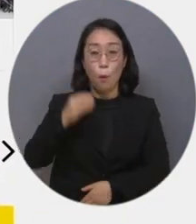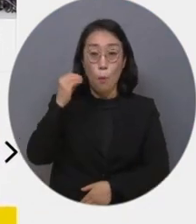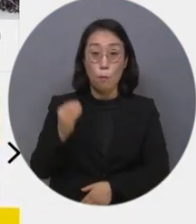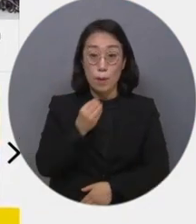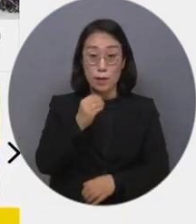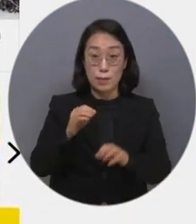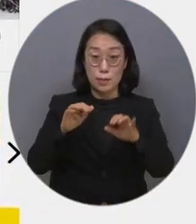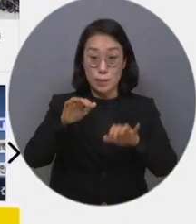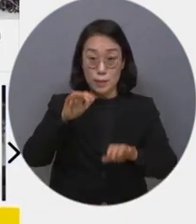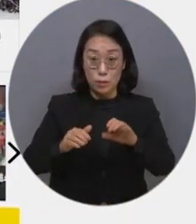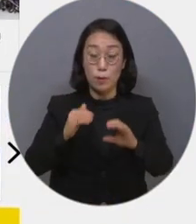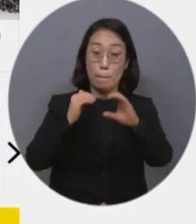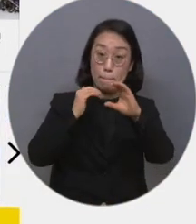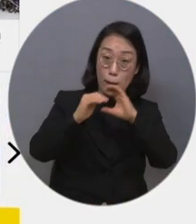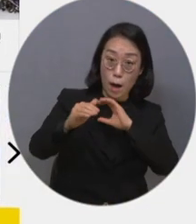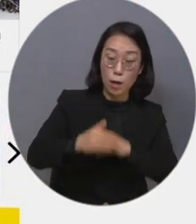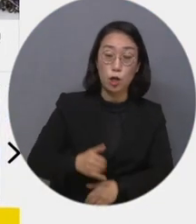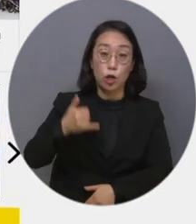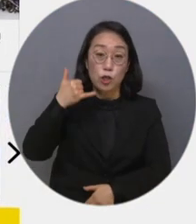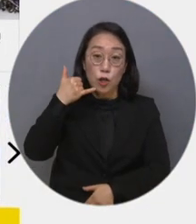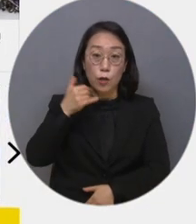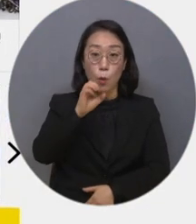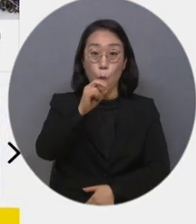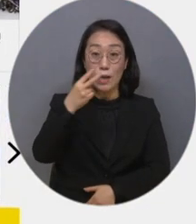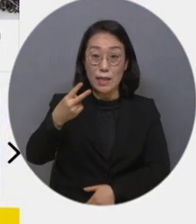홈페이지 또는 전자우편,